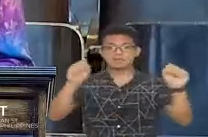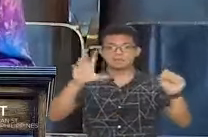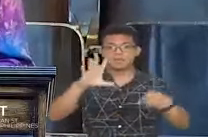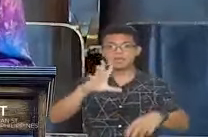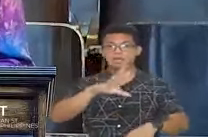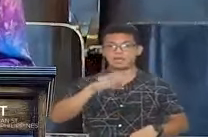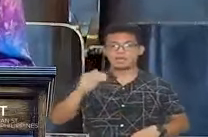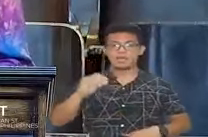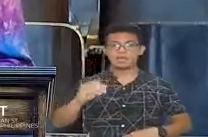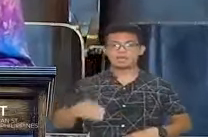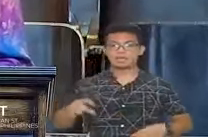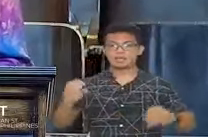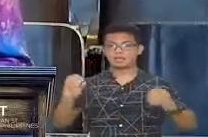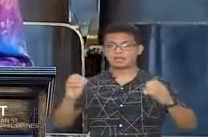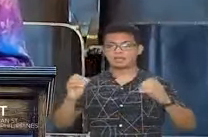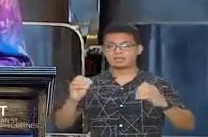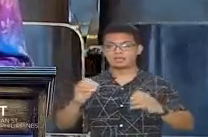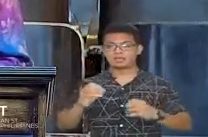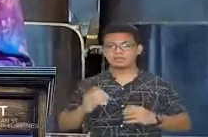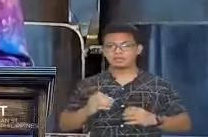Most of them are Aglipayans.